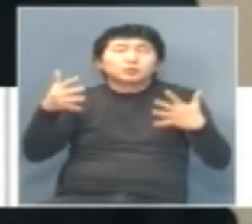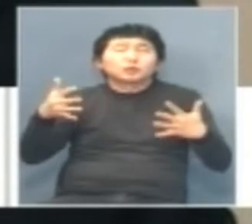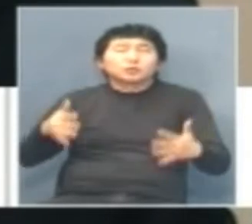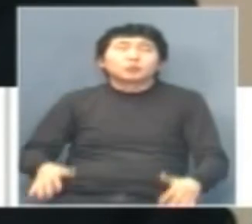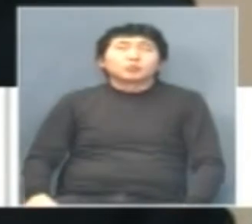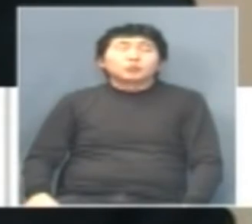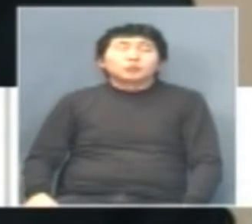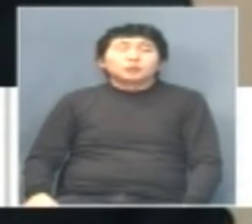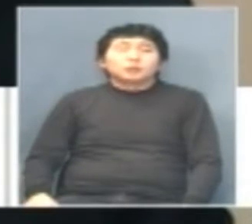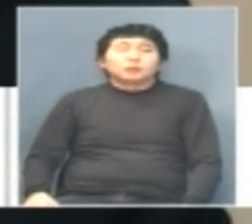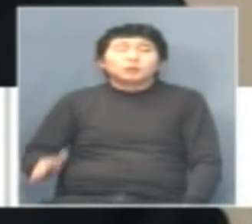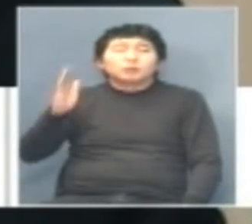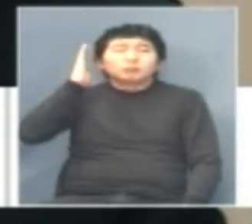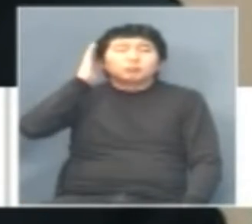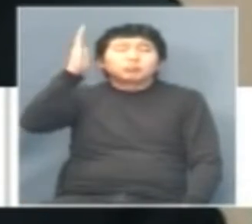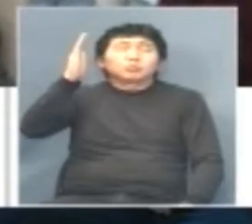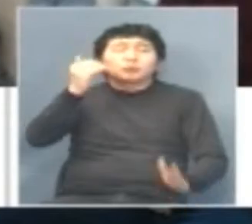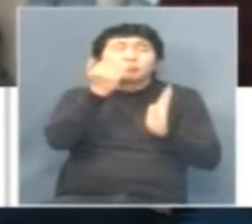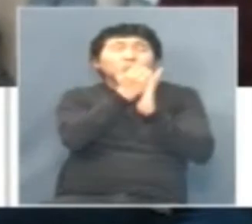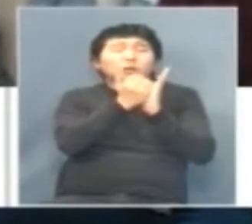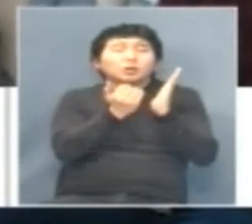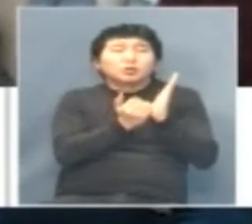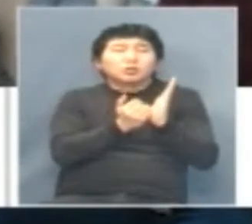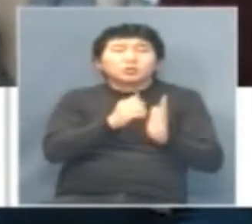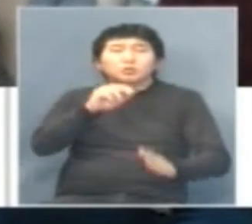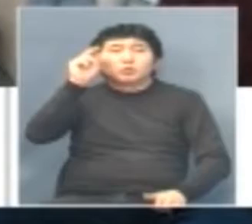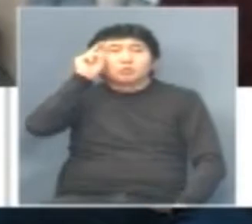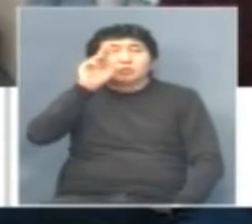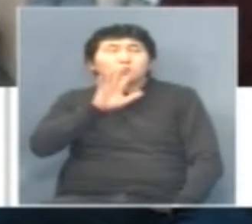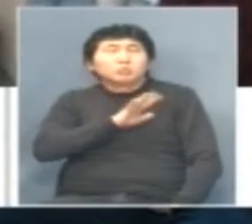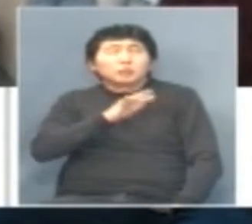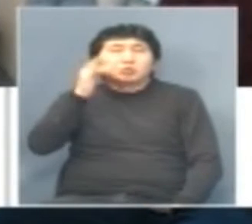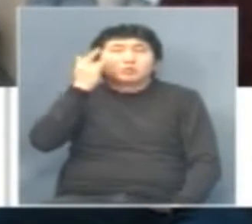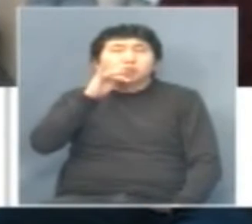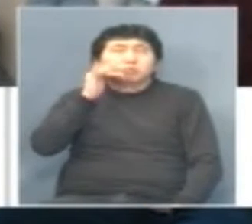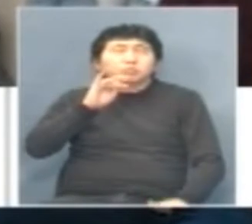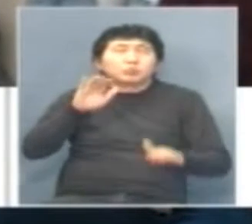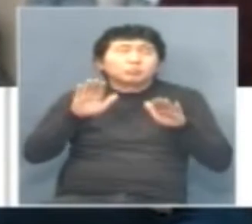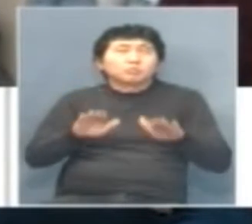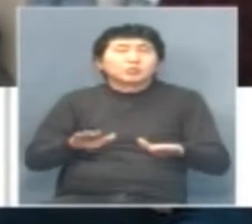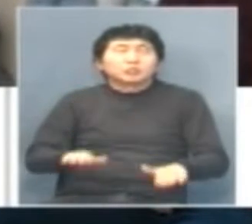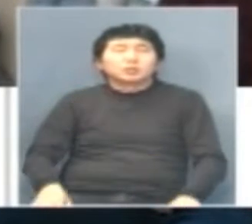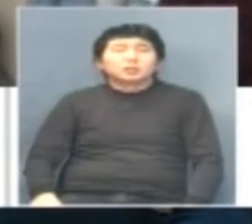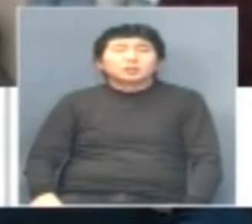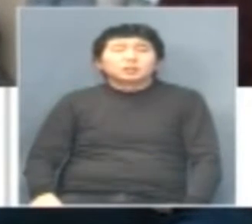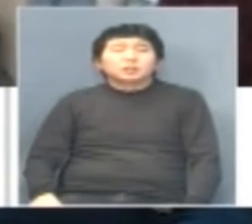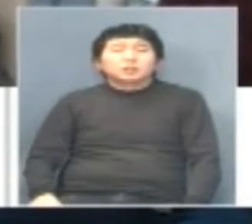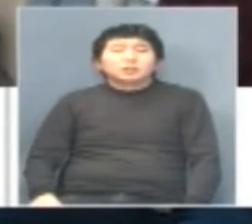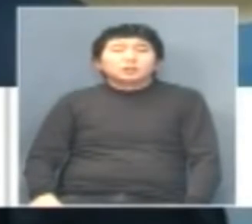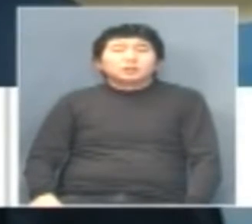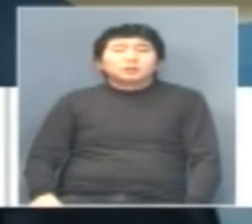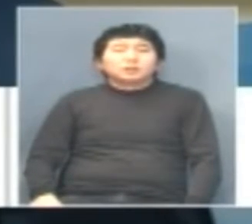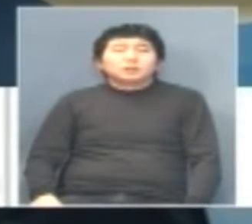алынған, болашақ бағдарламасымен шетелде оқып келген жастар туралы да сөз қозғалып, олардың отанымызға тигізер пайдасы жайлы әңгіме